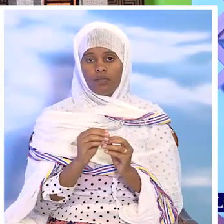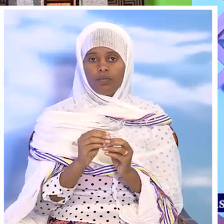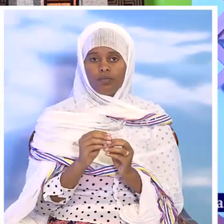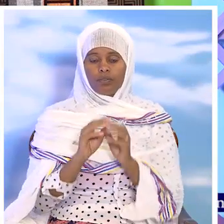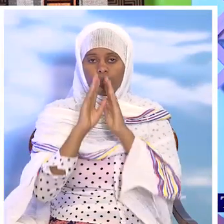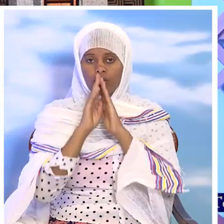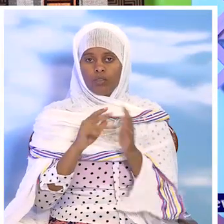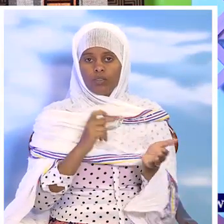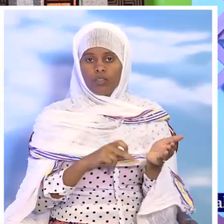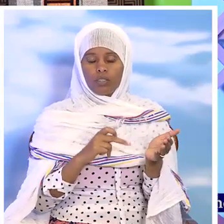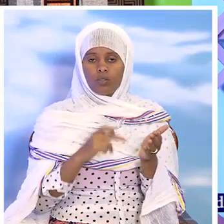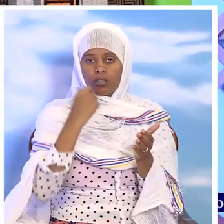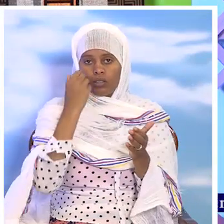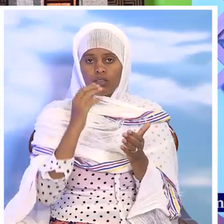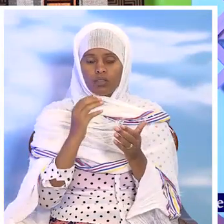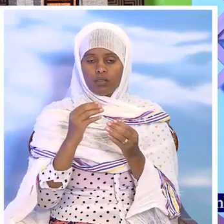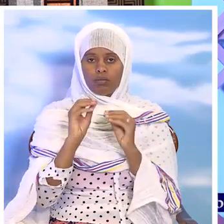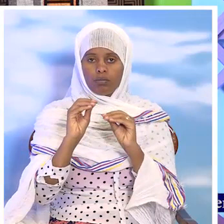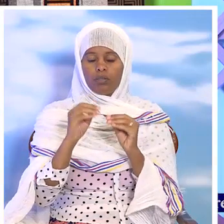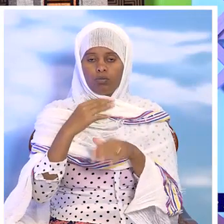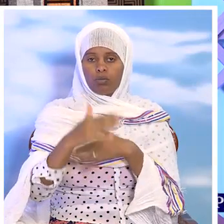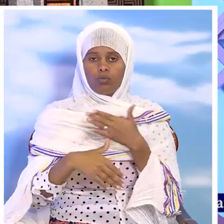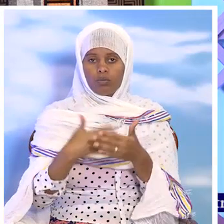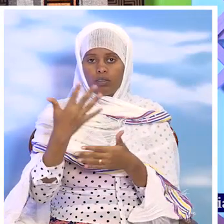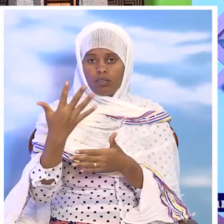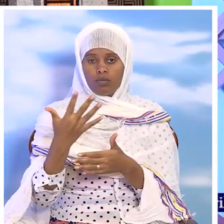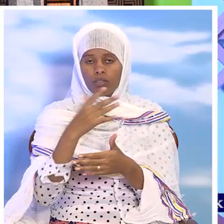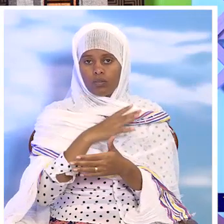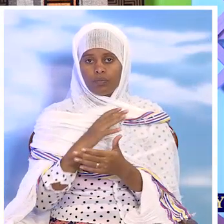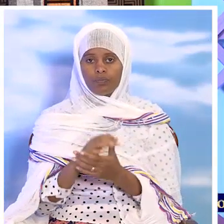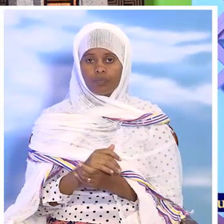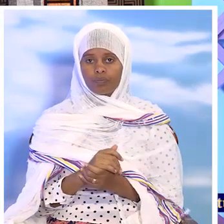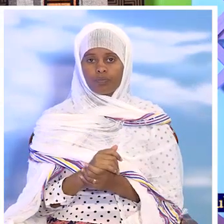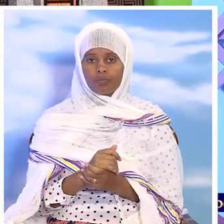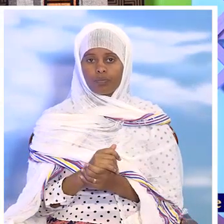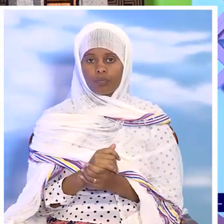ኣምላኽ ቅዱስ ዳዊት ኣብ ናይ ዕለቱ ስብከት እንታይ ኢሉ መዝሙር ሓሙሽተ